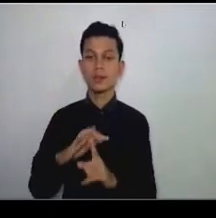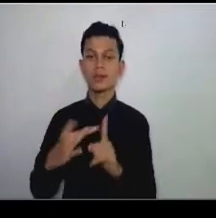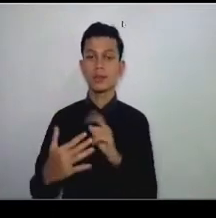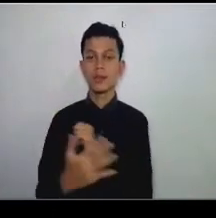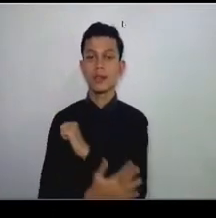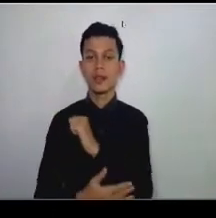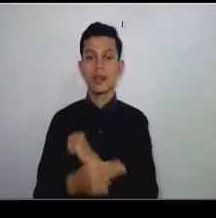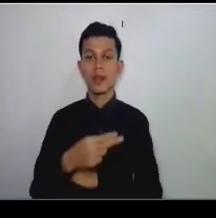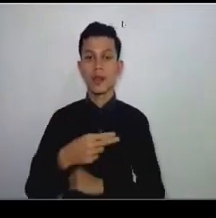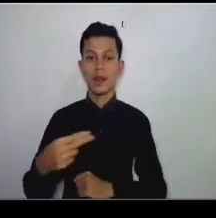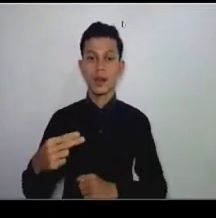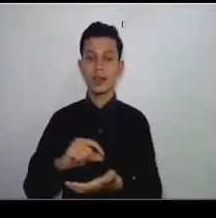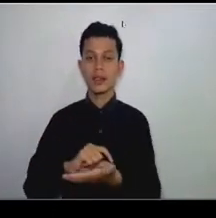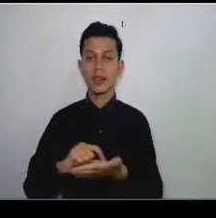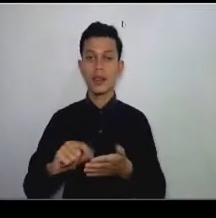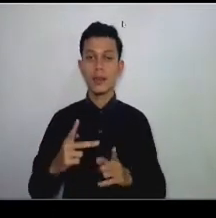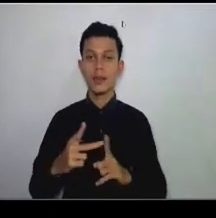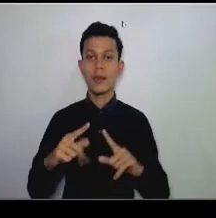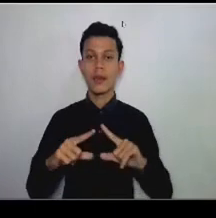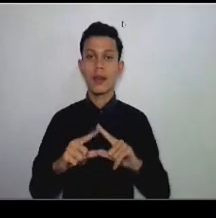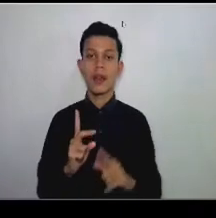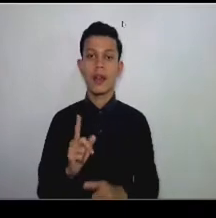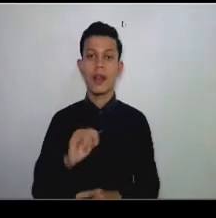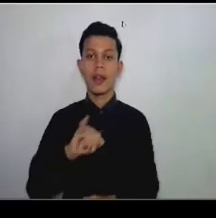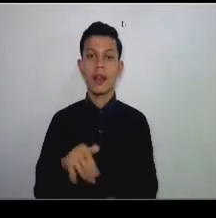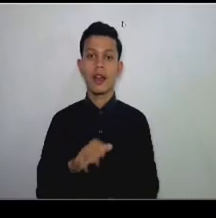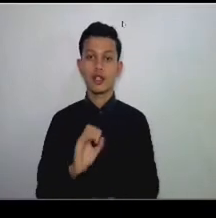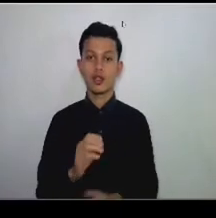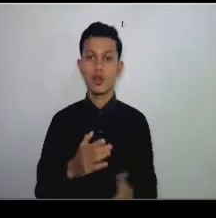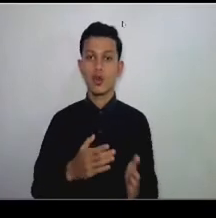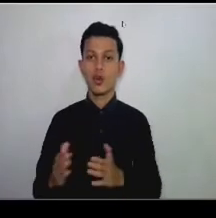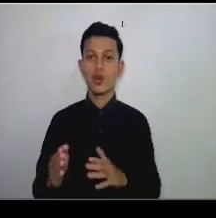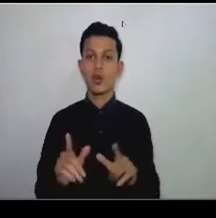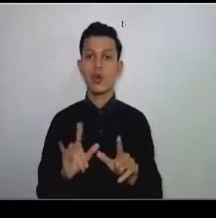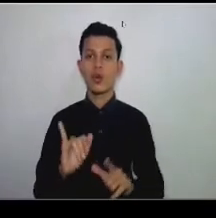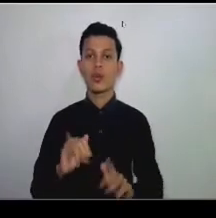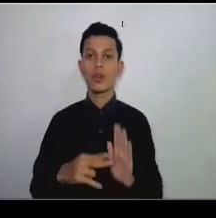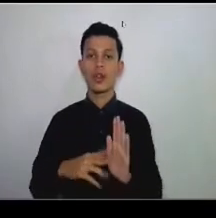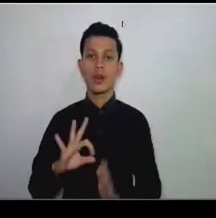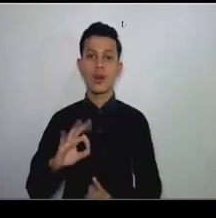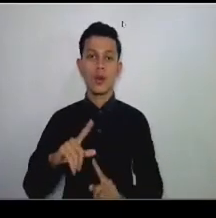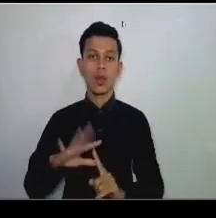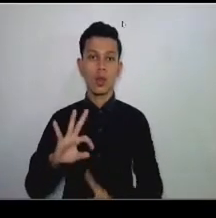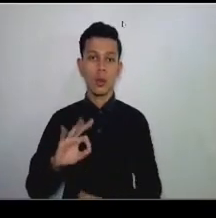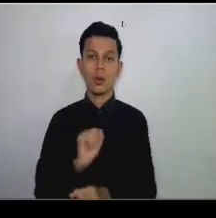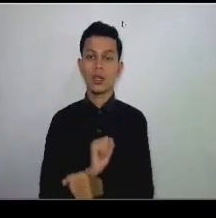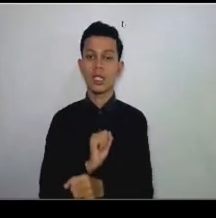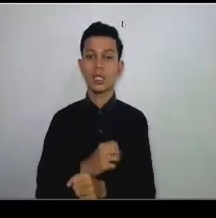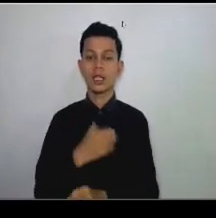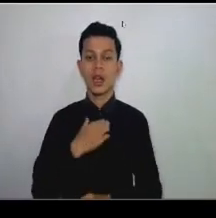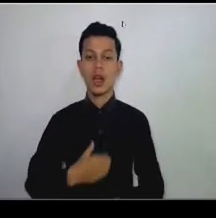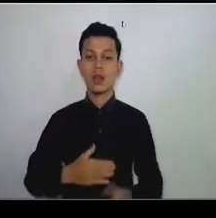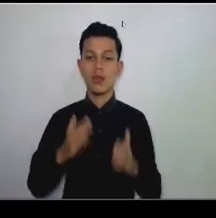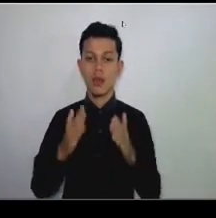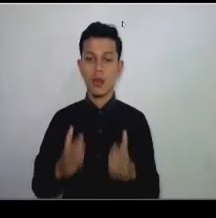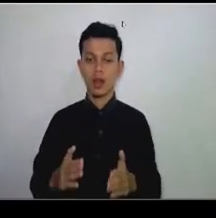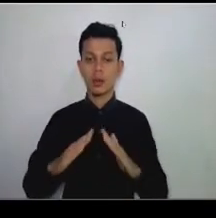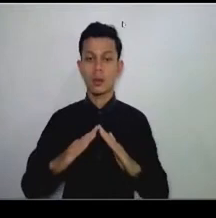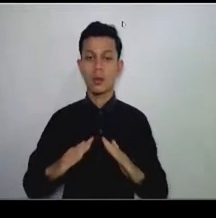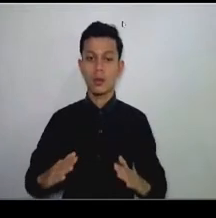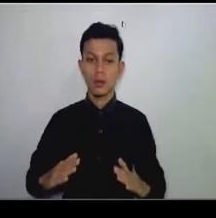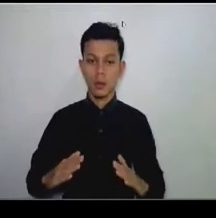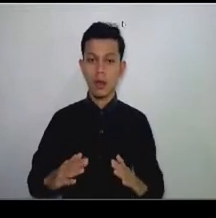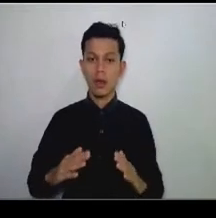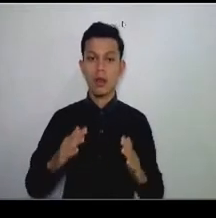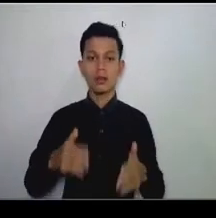Indonesia nama Harjo Winoto pekerjaan advokat alamat revenue Tower 19